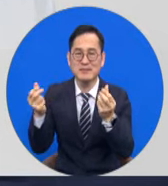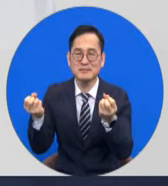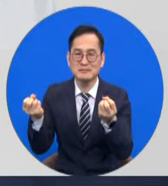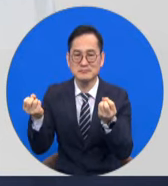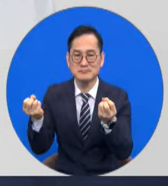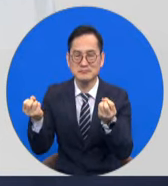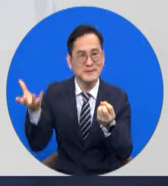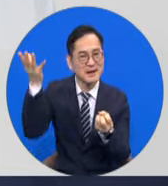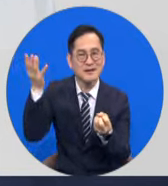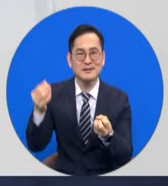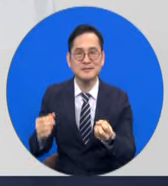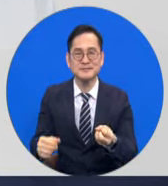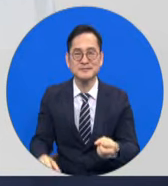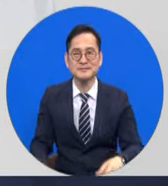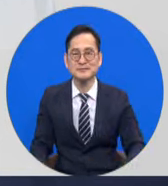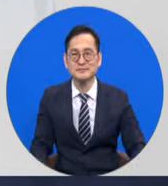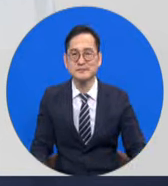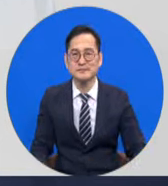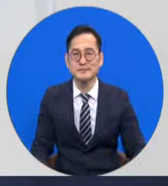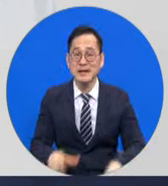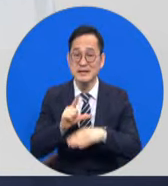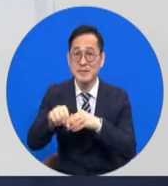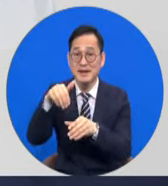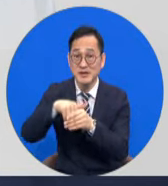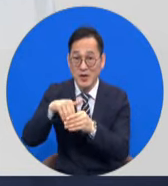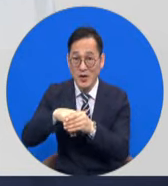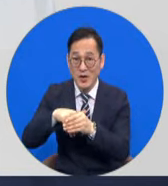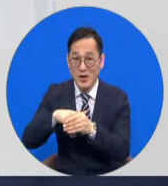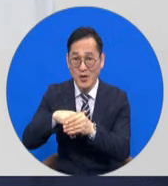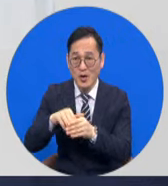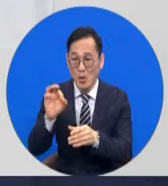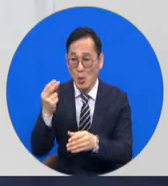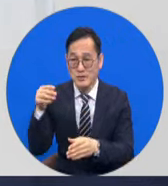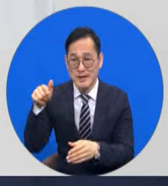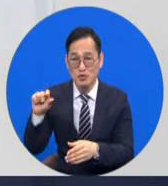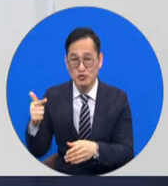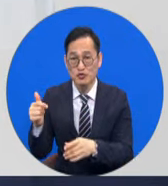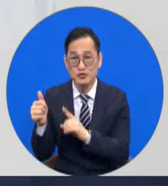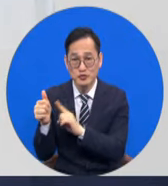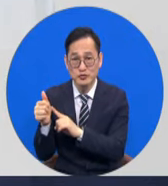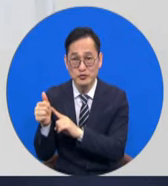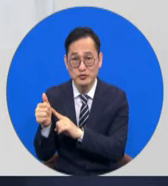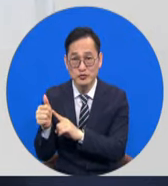이겼어요. 2022년 지방선거 때는 오세훈 후보가